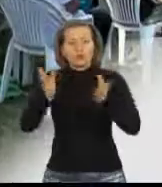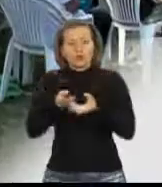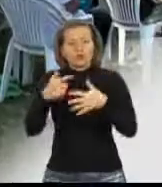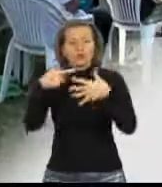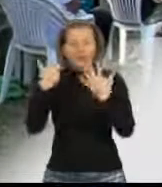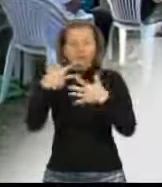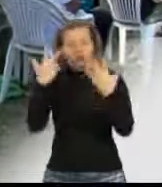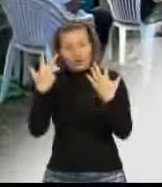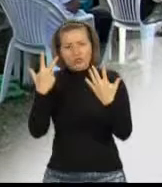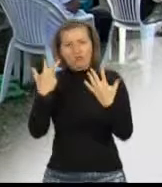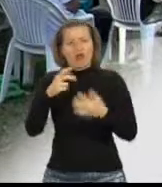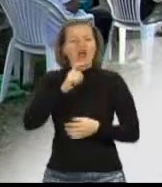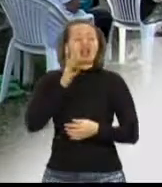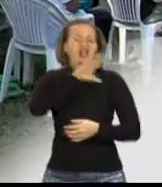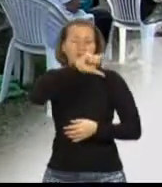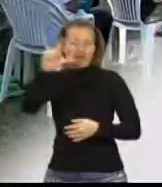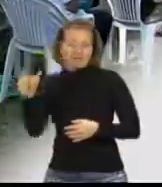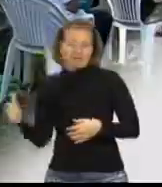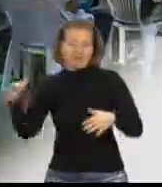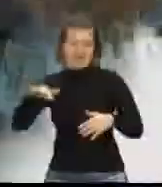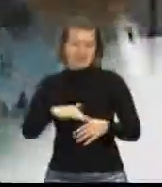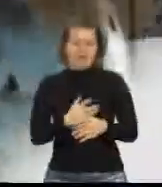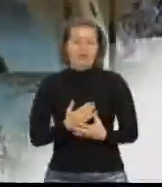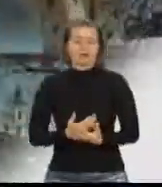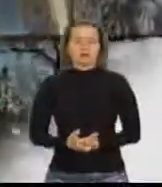70-80-at szervezünk.